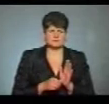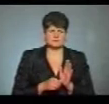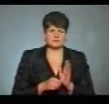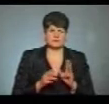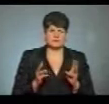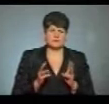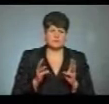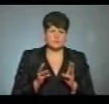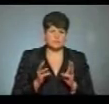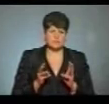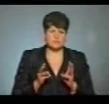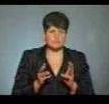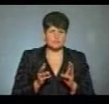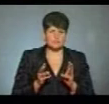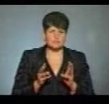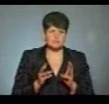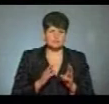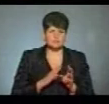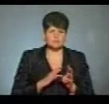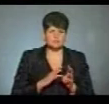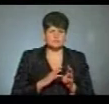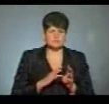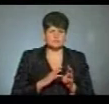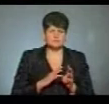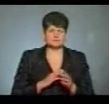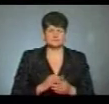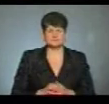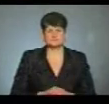пожежні йшли, не бачили ворога.